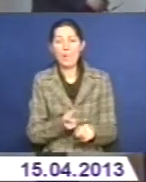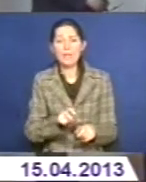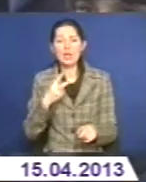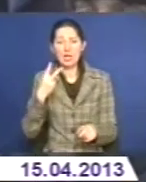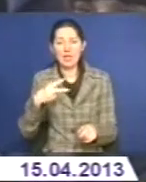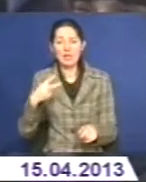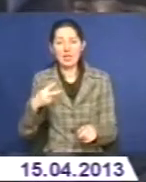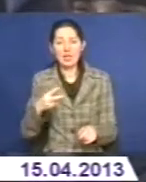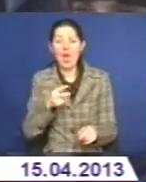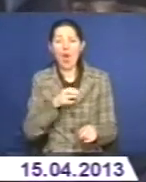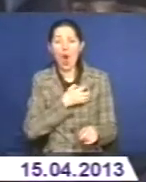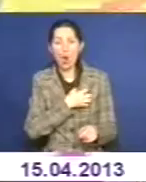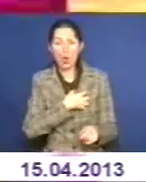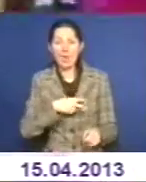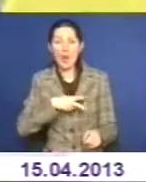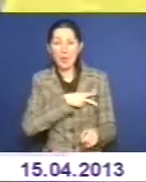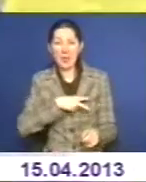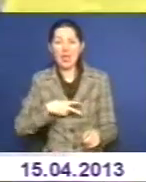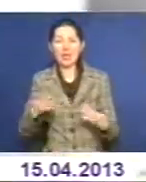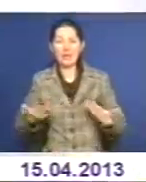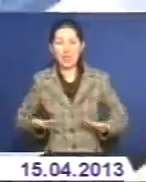життєвий подвиг.